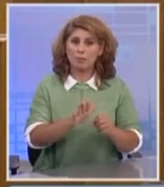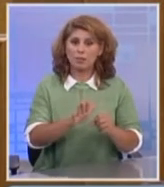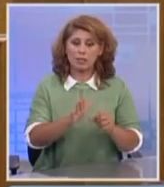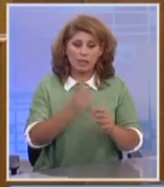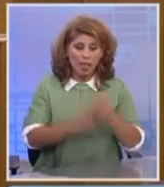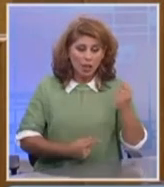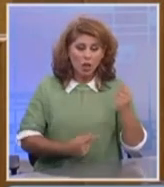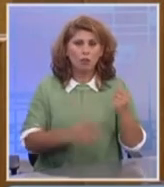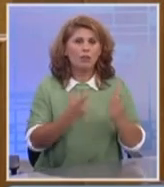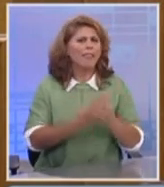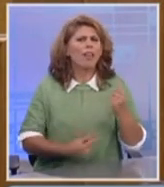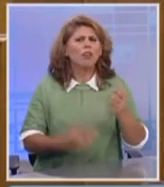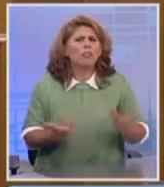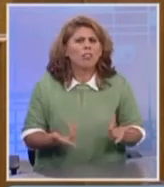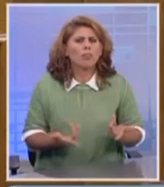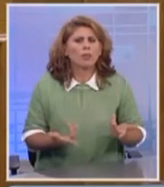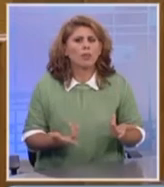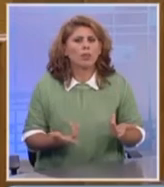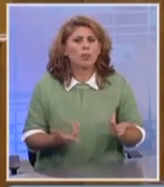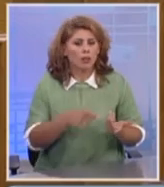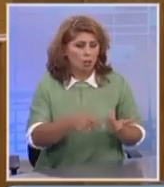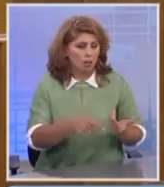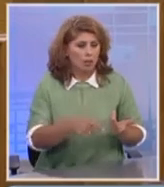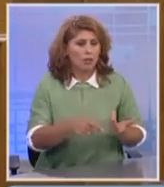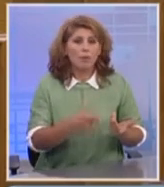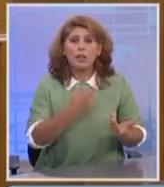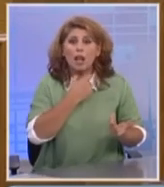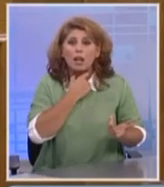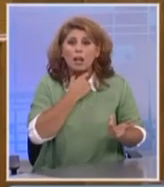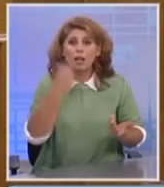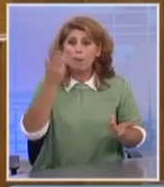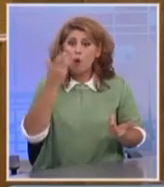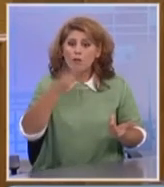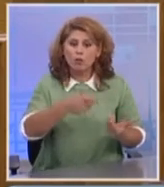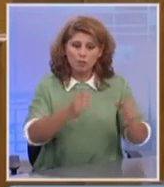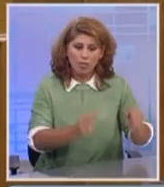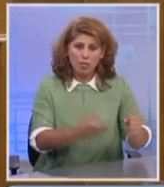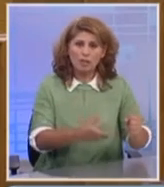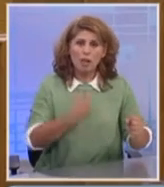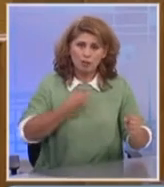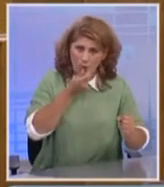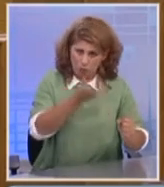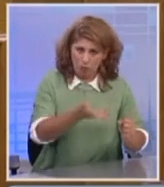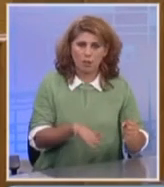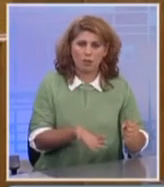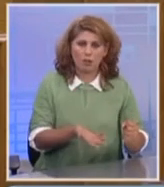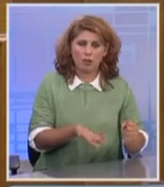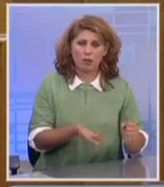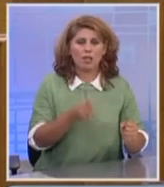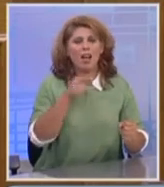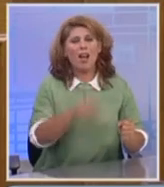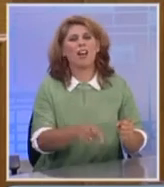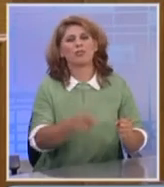κενών, που κενό σημαίνει αν ικανοποιεί τη λαϊκή ανάγκη για μόρφωση, είναι σπατάλη. Αυτός είναι